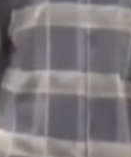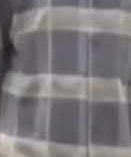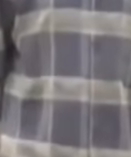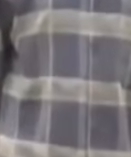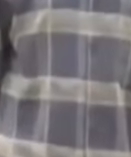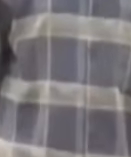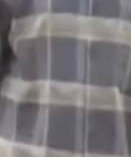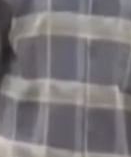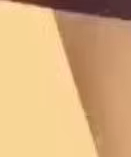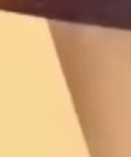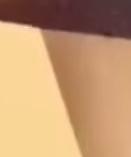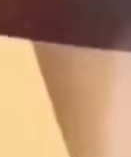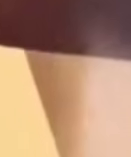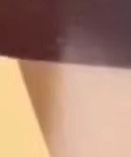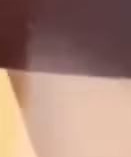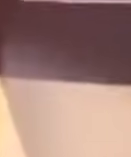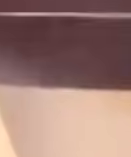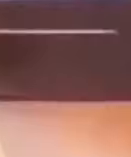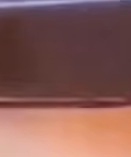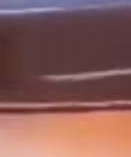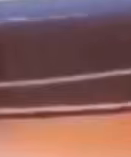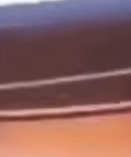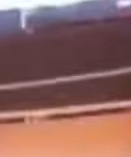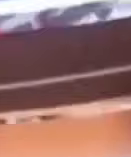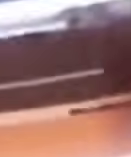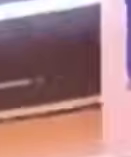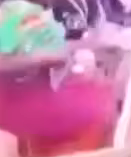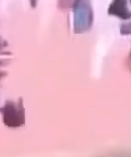bonna baagobebwa ku mataka.